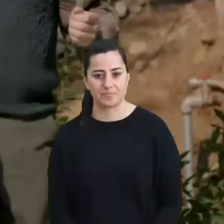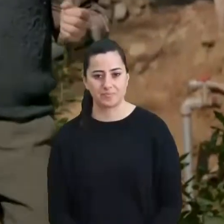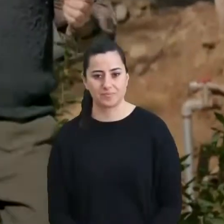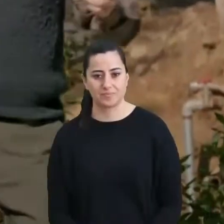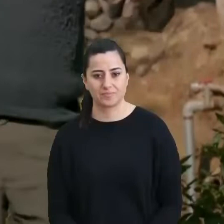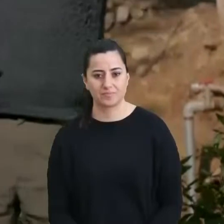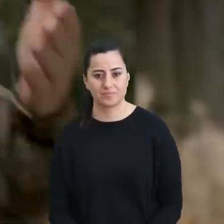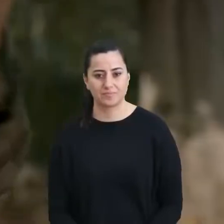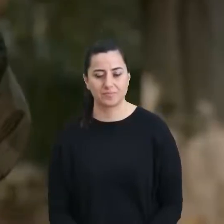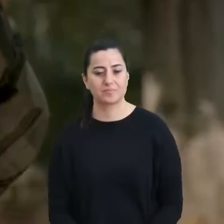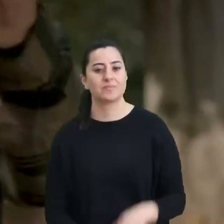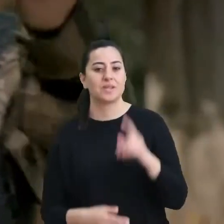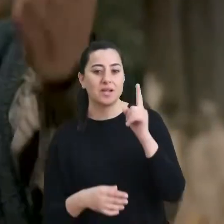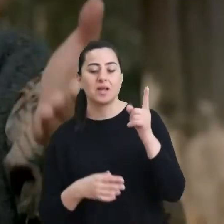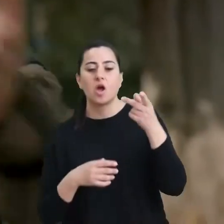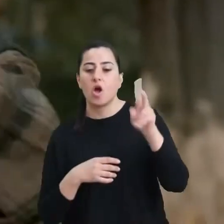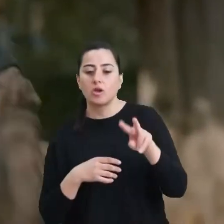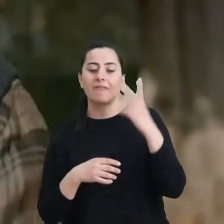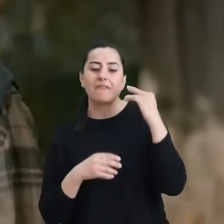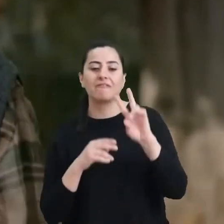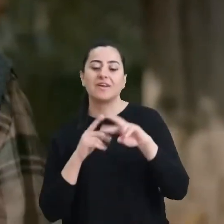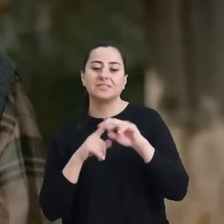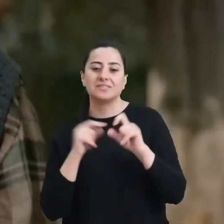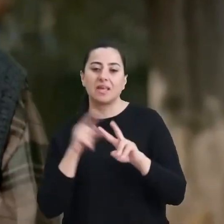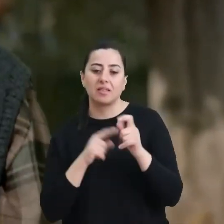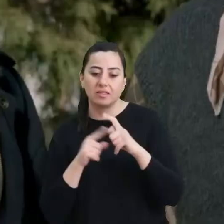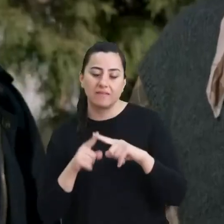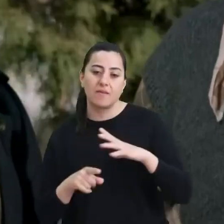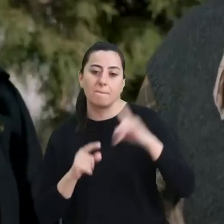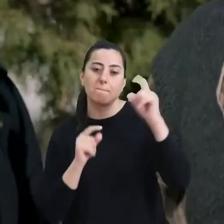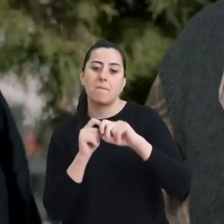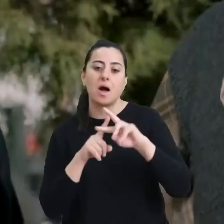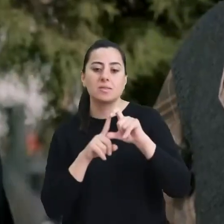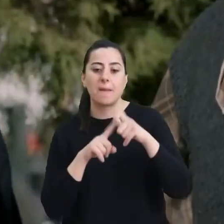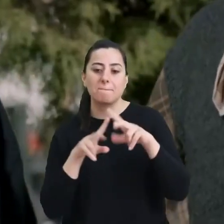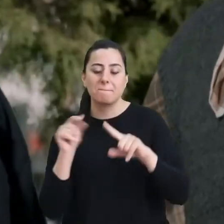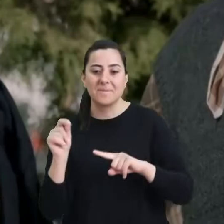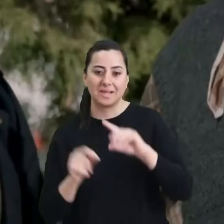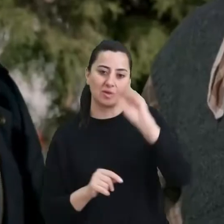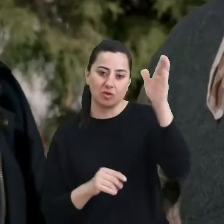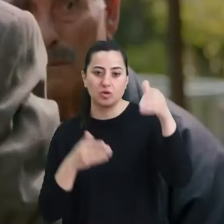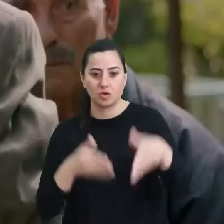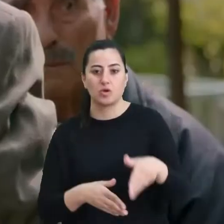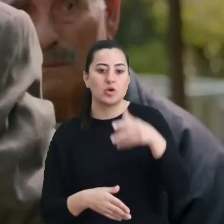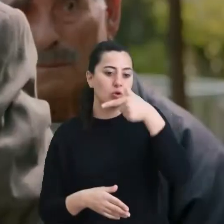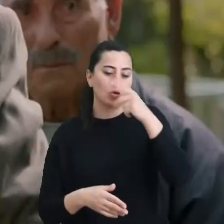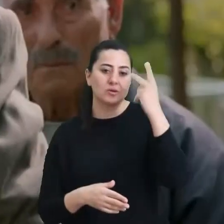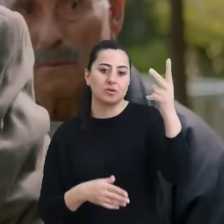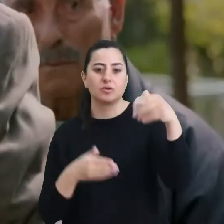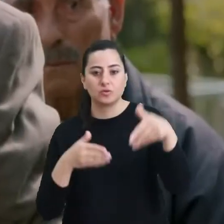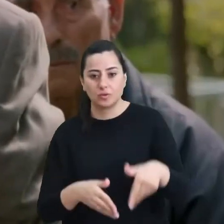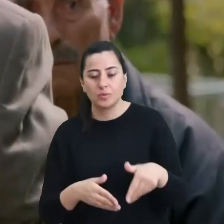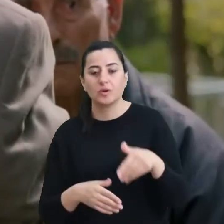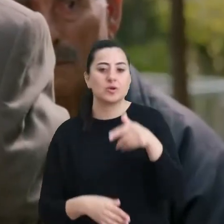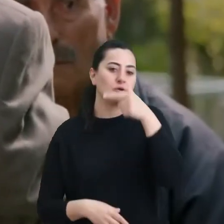Düşünürken Şükrü geldi. Rahmetlinin vasiyeti vardı. Beni Bademli'ye gömün diye. Beni kendi köyümün topraklağın gömün.